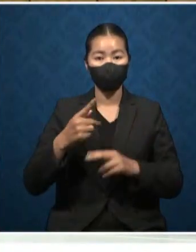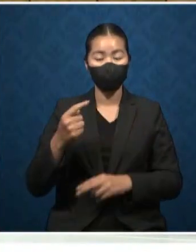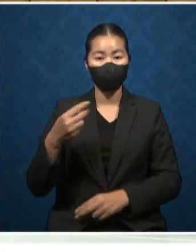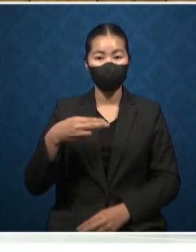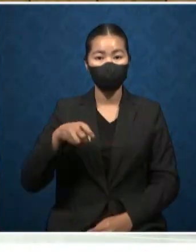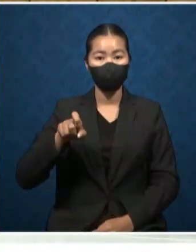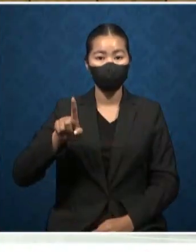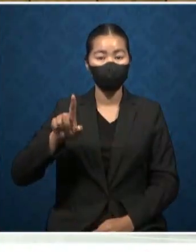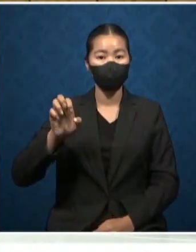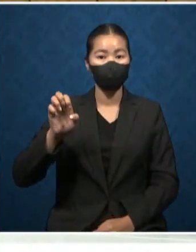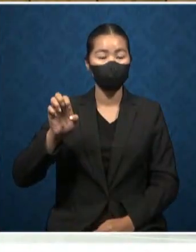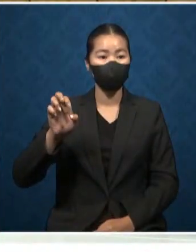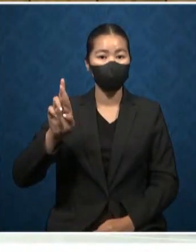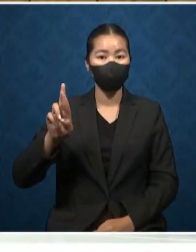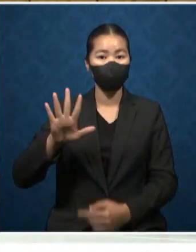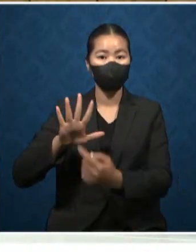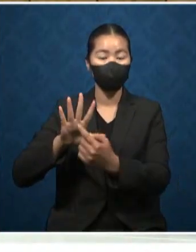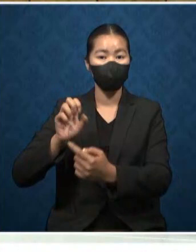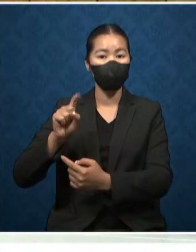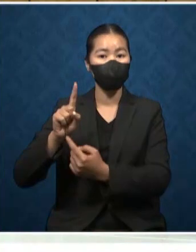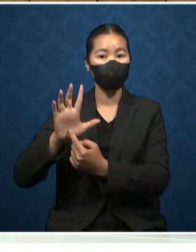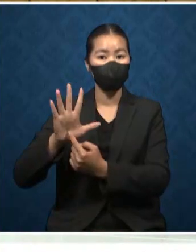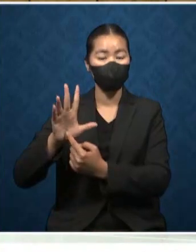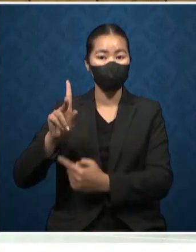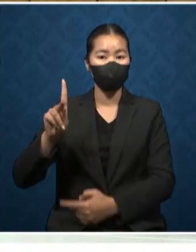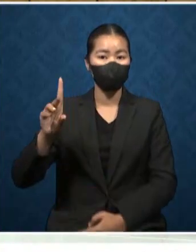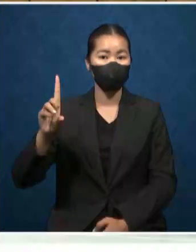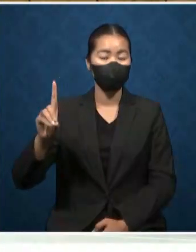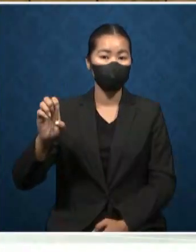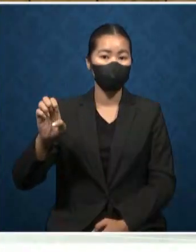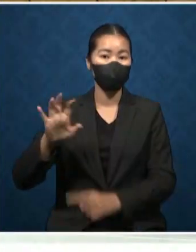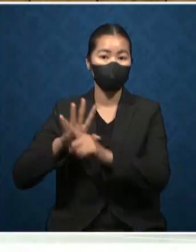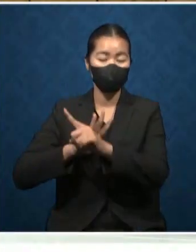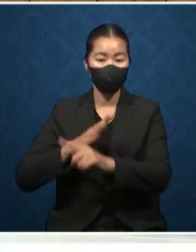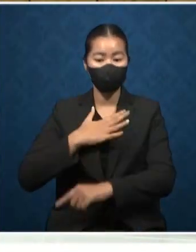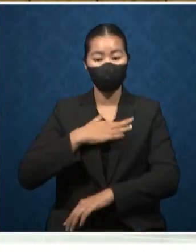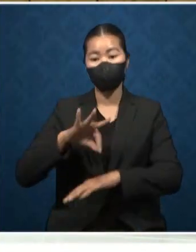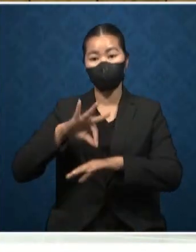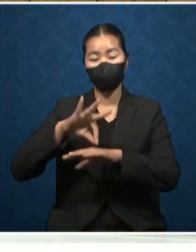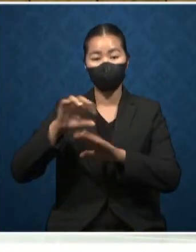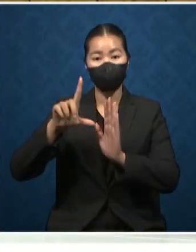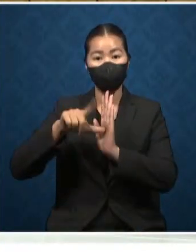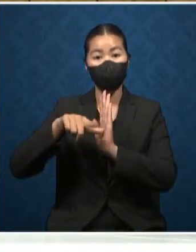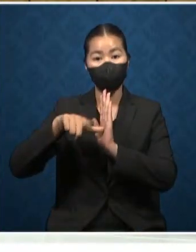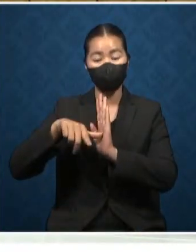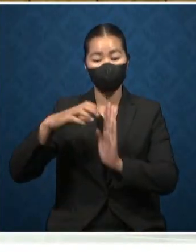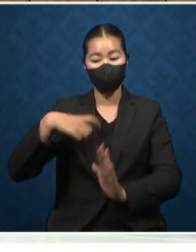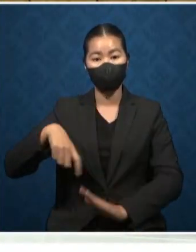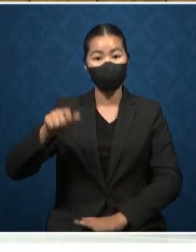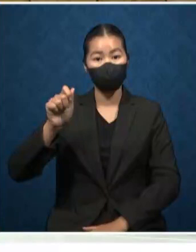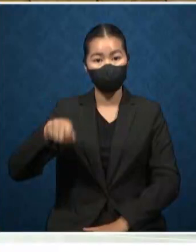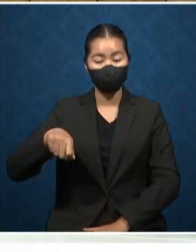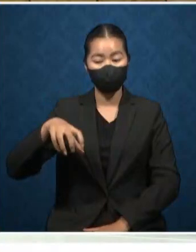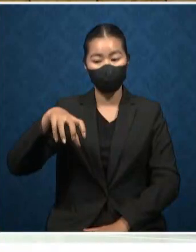วิจิตรเลขาธิการสำนักงานศาลยุติธรรมขอให้ชี้แจงประกอบการพิจารณารายงานผลการตรวจ